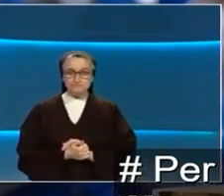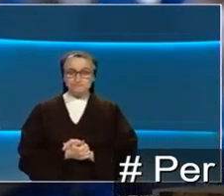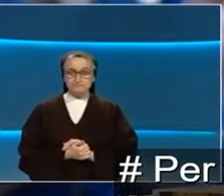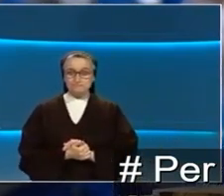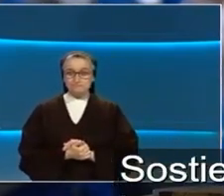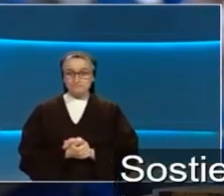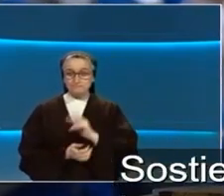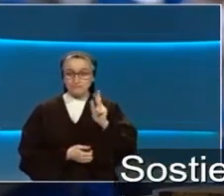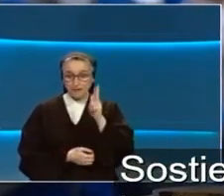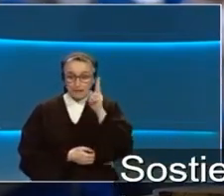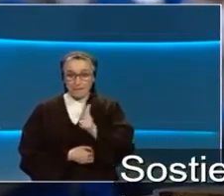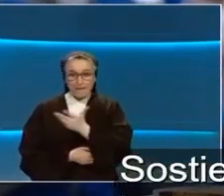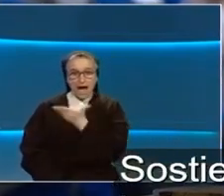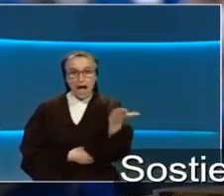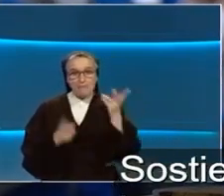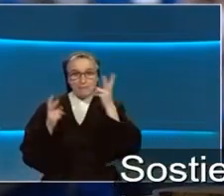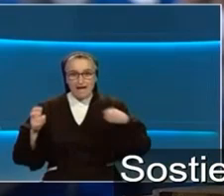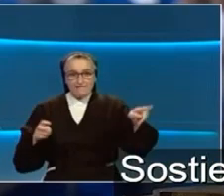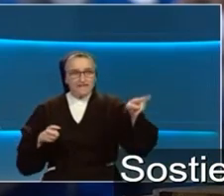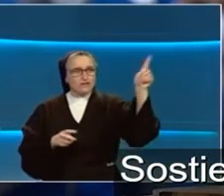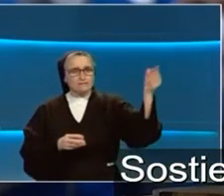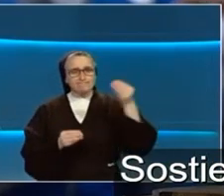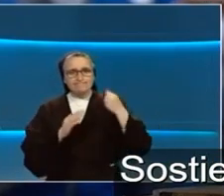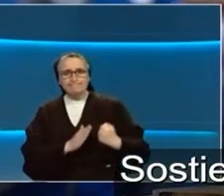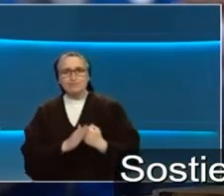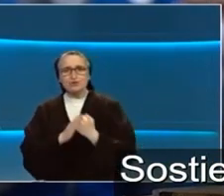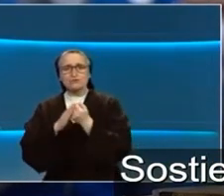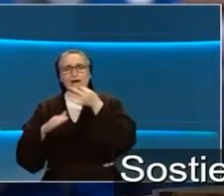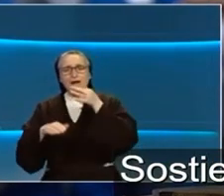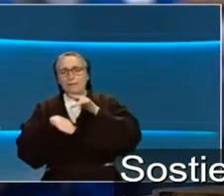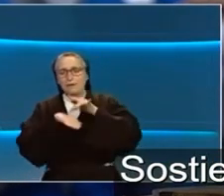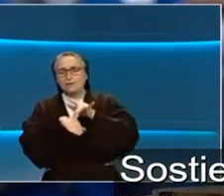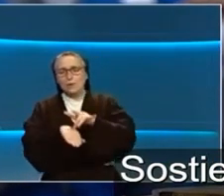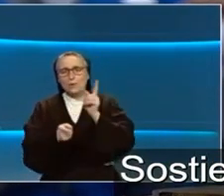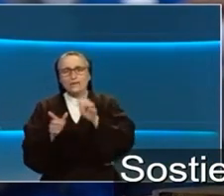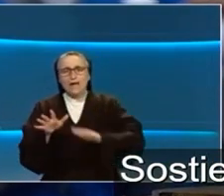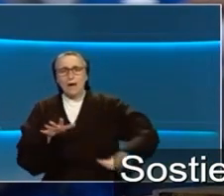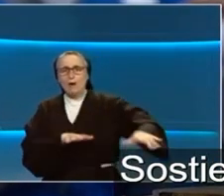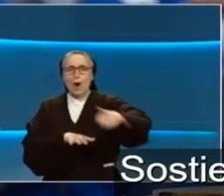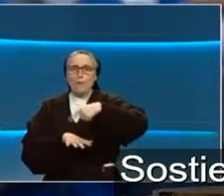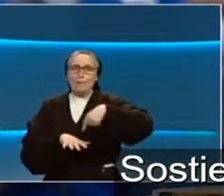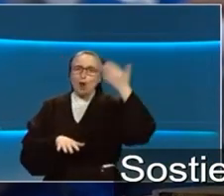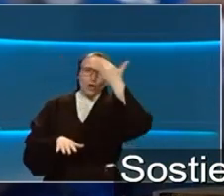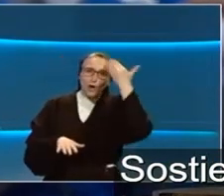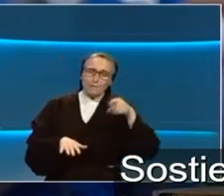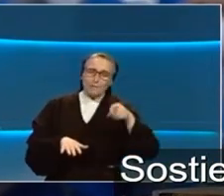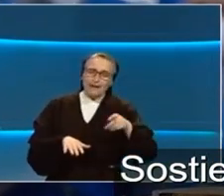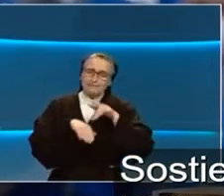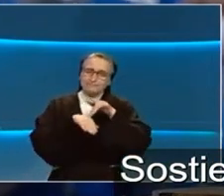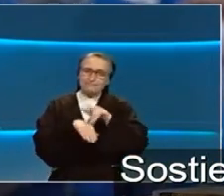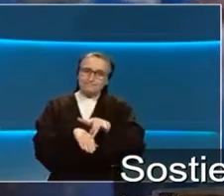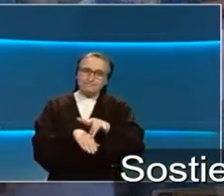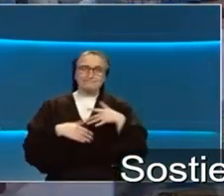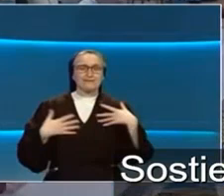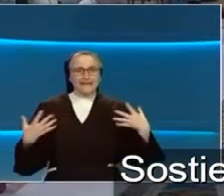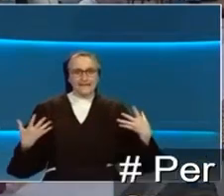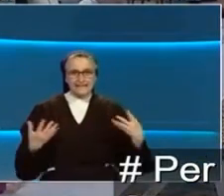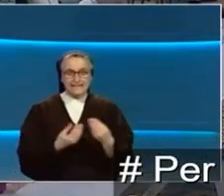Sostieni il Papa e i Vescovi nella guida del popolo dei battezzati.